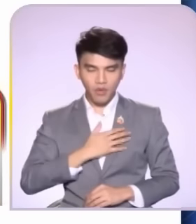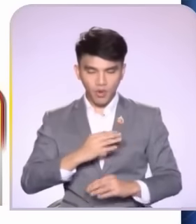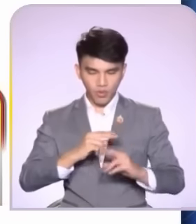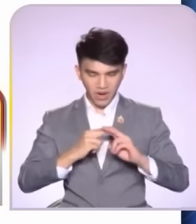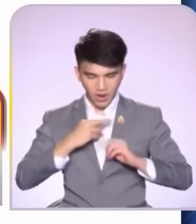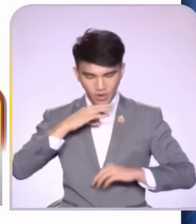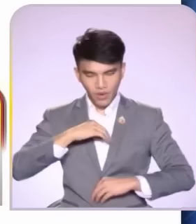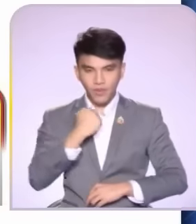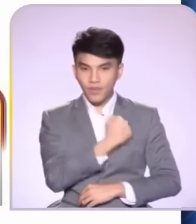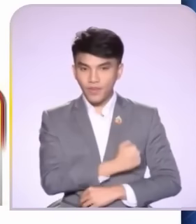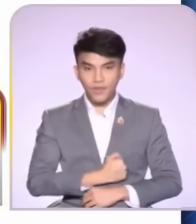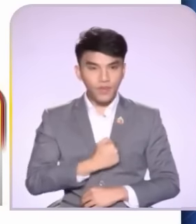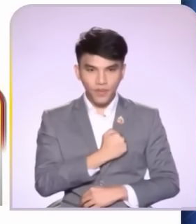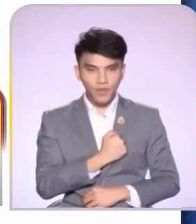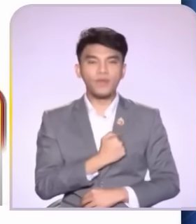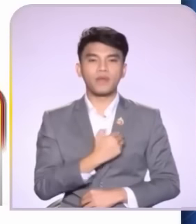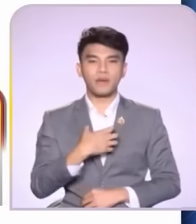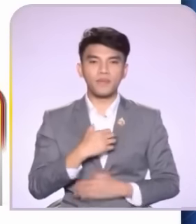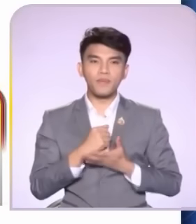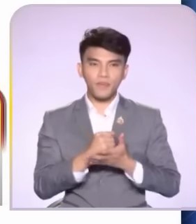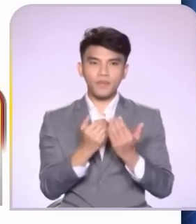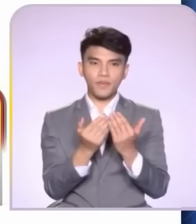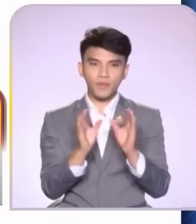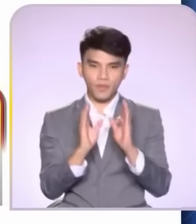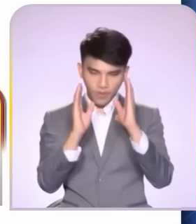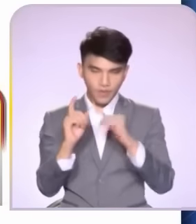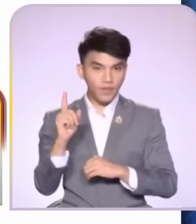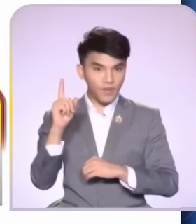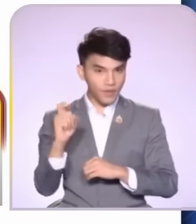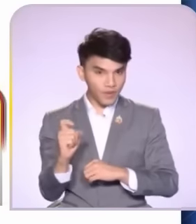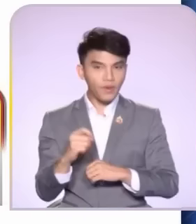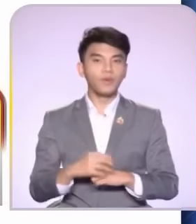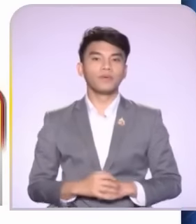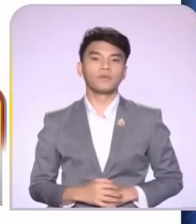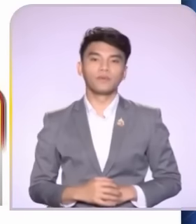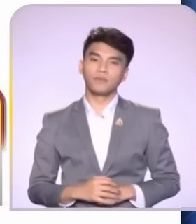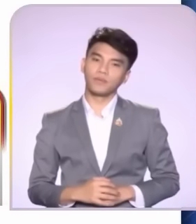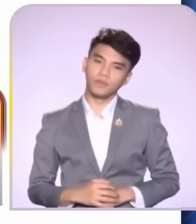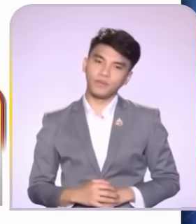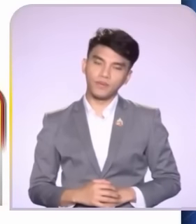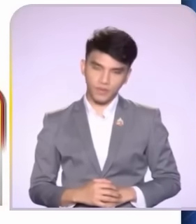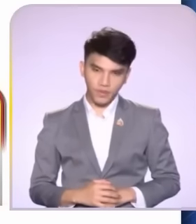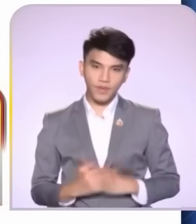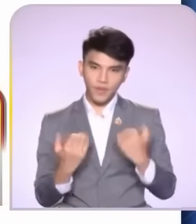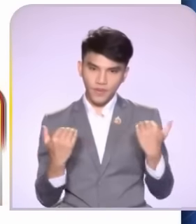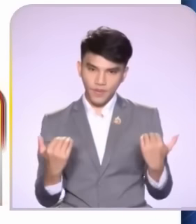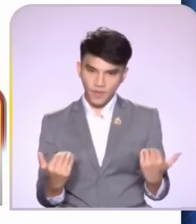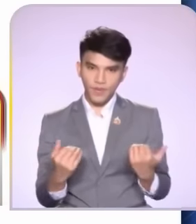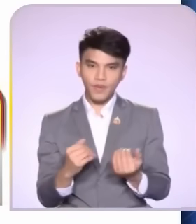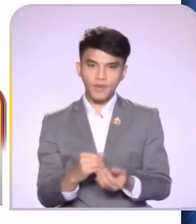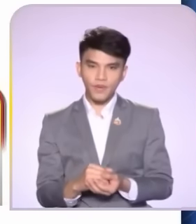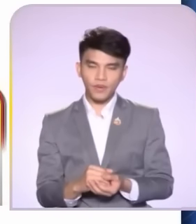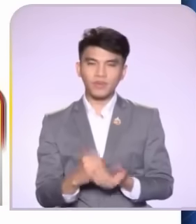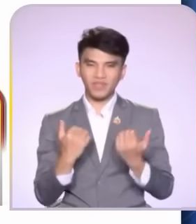สึกเสียใจมากและอยากที่จะช่วยเหลือเยียวยาครอบครัวผู้ที่สูญเสียอย่างเต็มที่ครับในช่วงที่กระแสสังคมเป